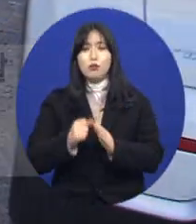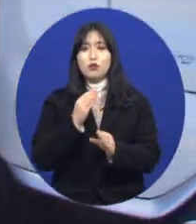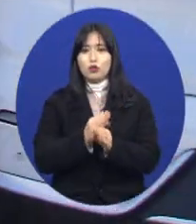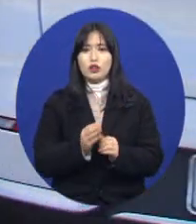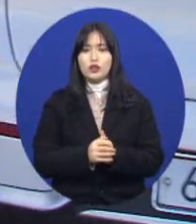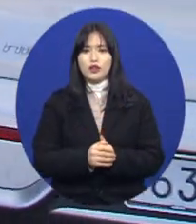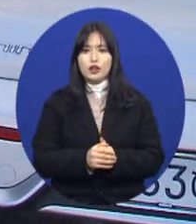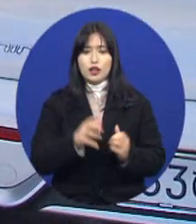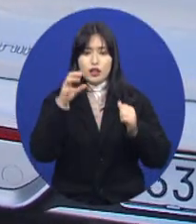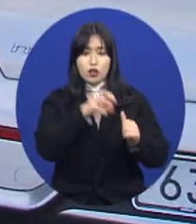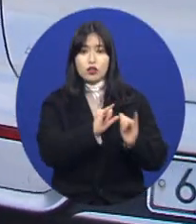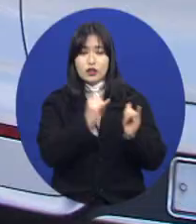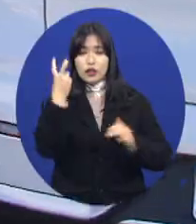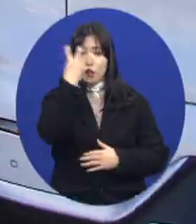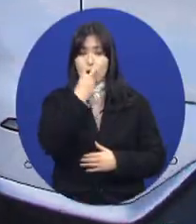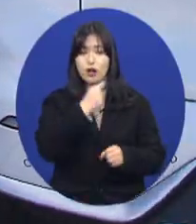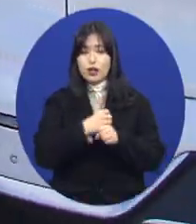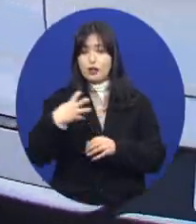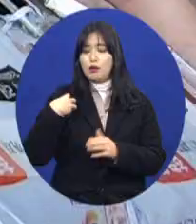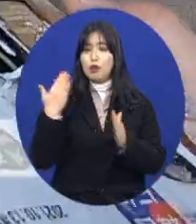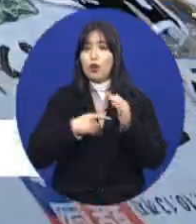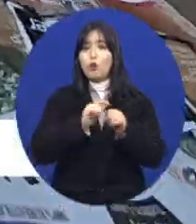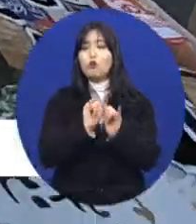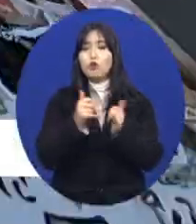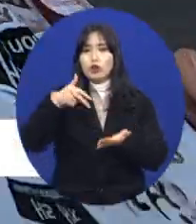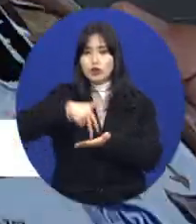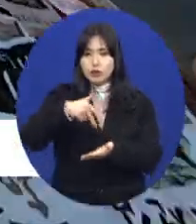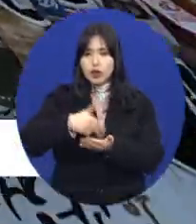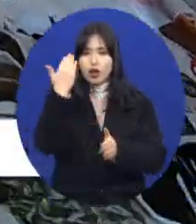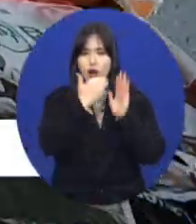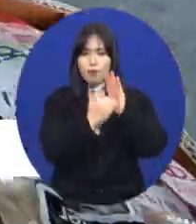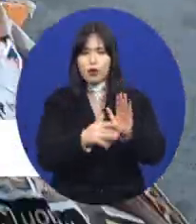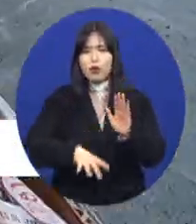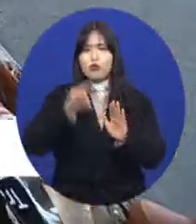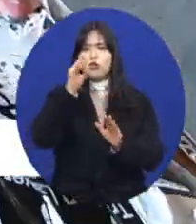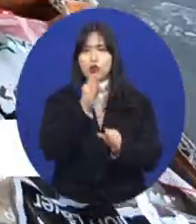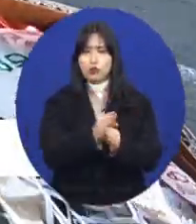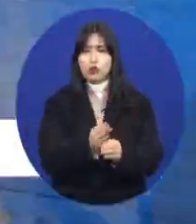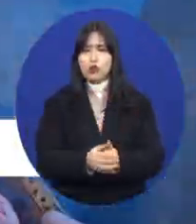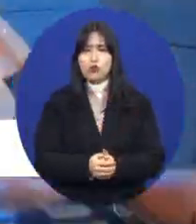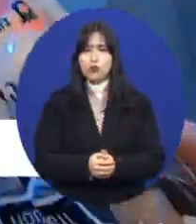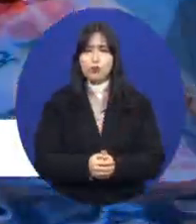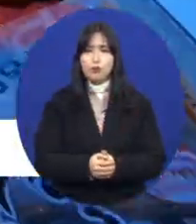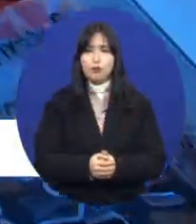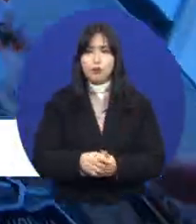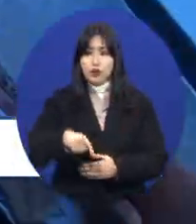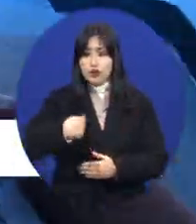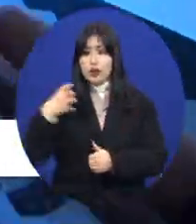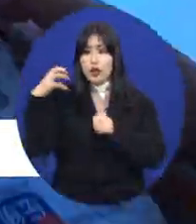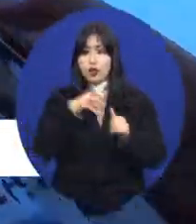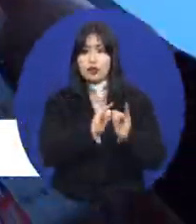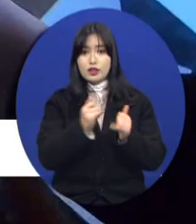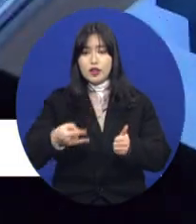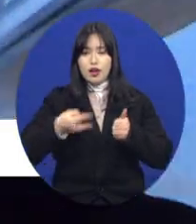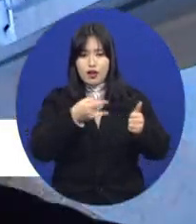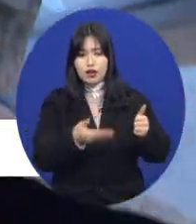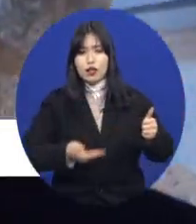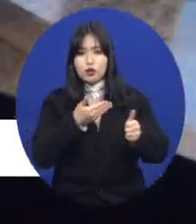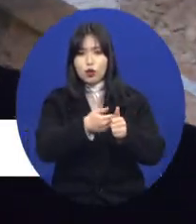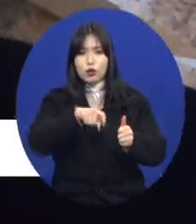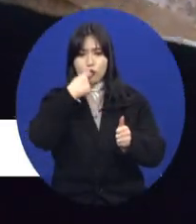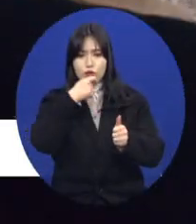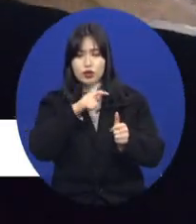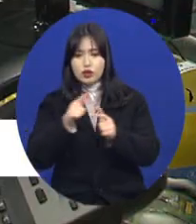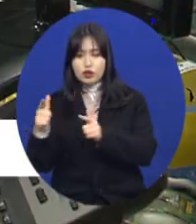자경이 대상자를 관리하는 담당 공무원도 방역에 최일선에 있습니다 자가 격리 자 에게 제공할 음식물을